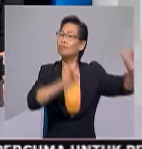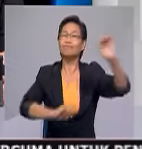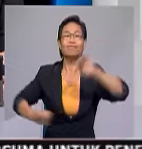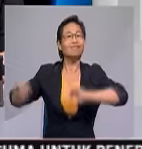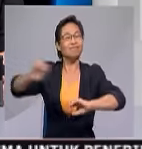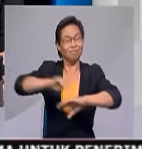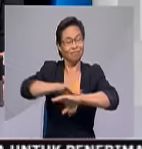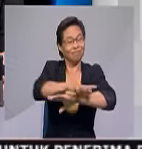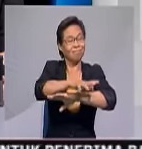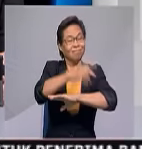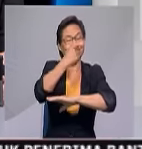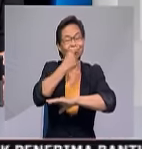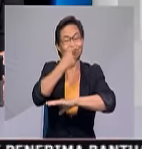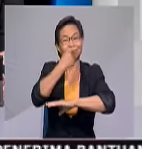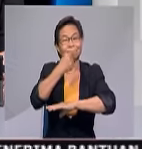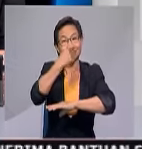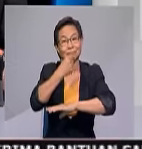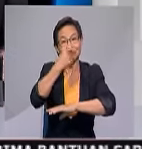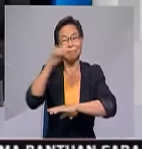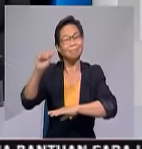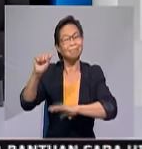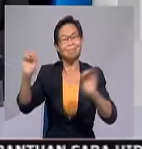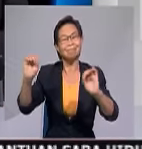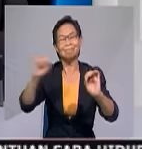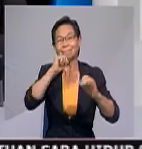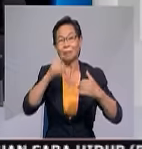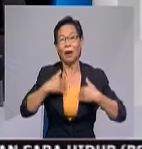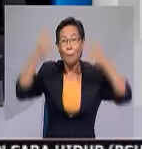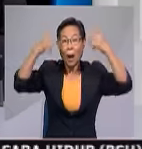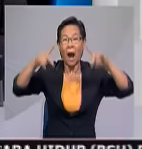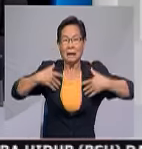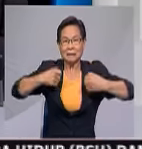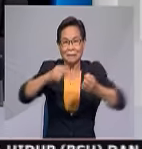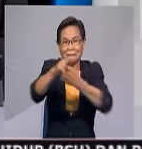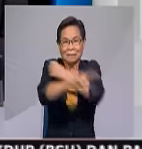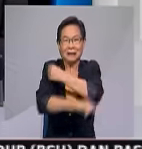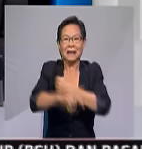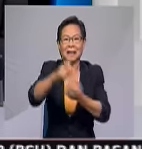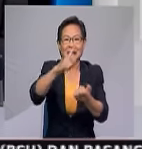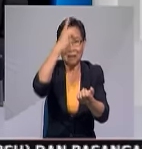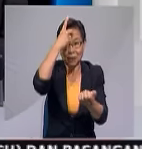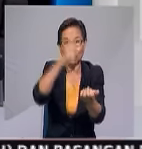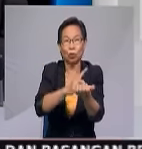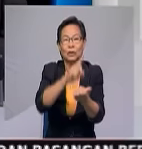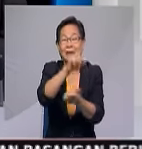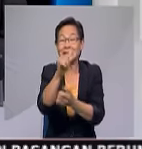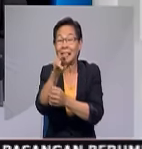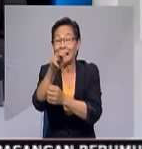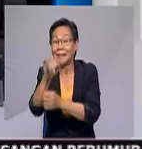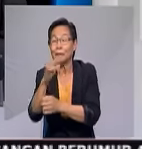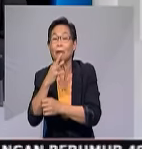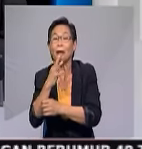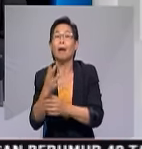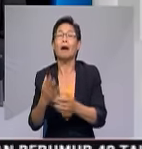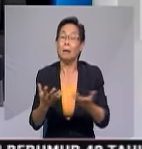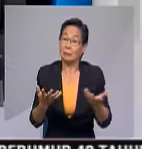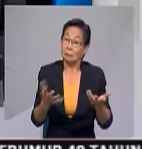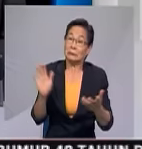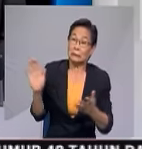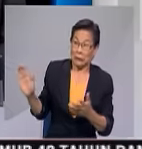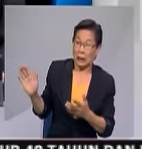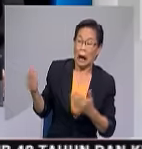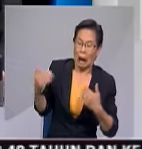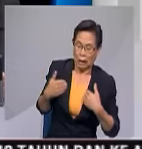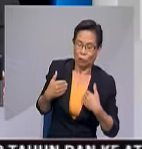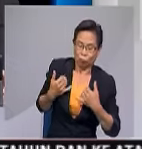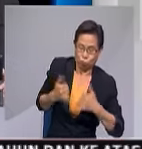daripada penularan jangkitan virus influenza A. Pengarah Kesihatan Negeri, Datuk Dr. Zaini Hussein, bagaimanapun berkata pihaknya akan